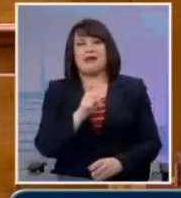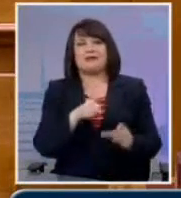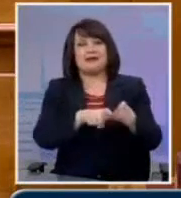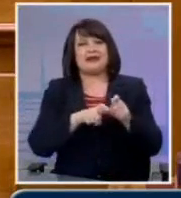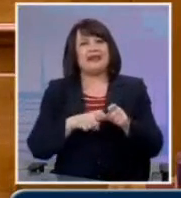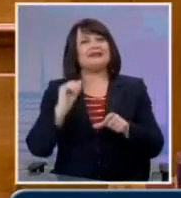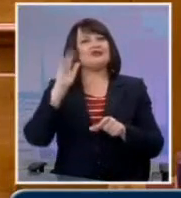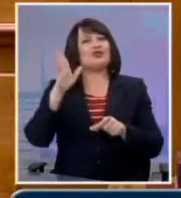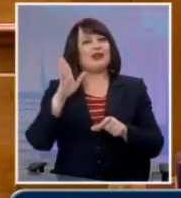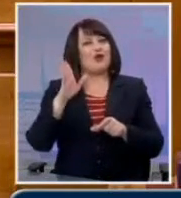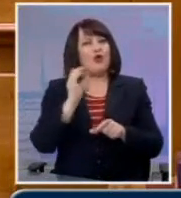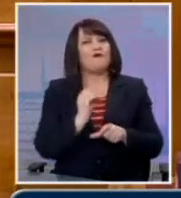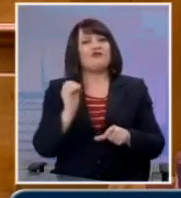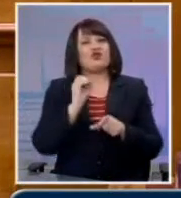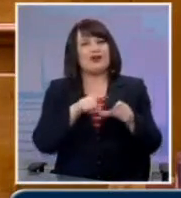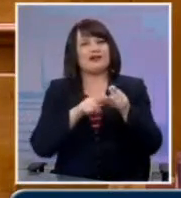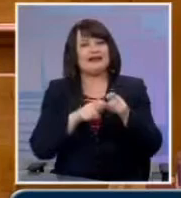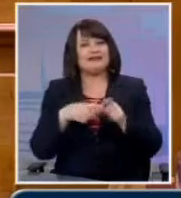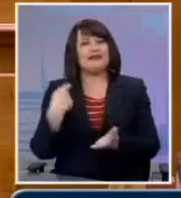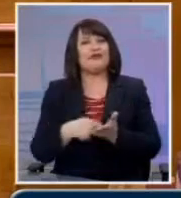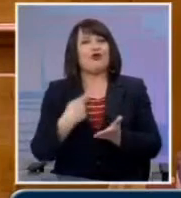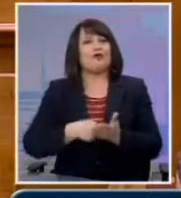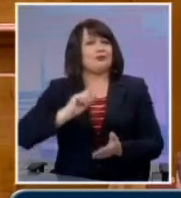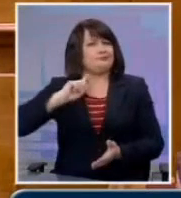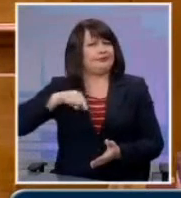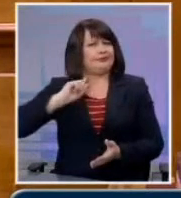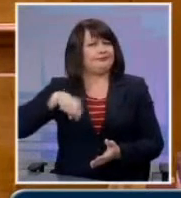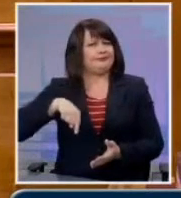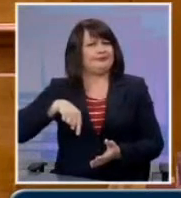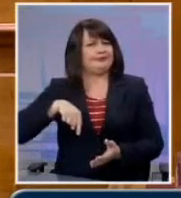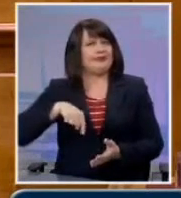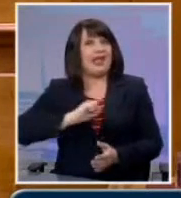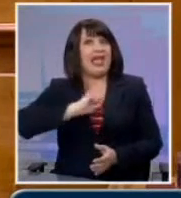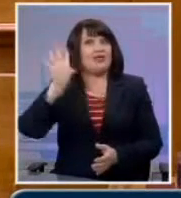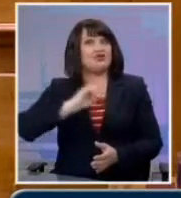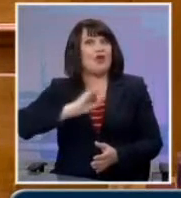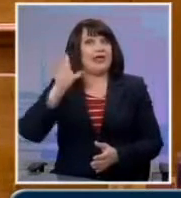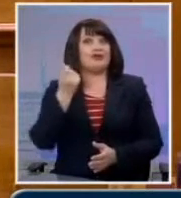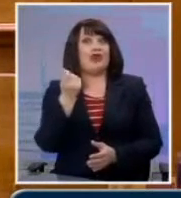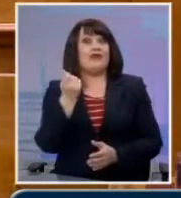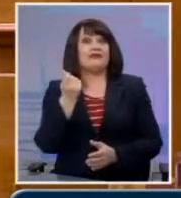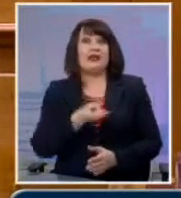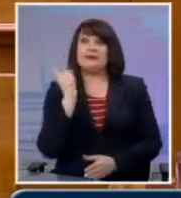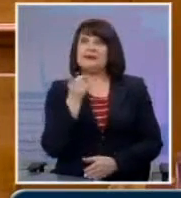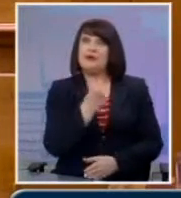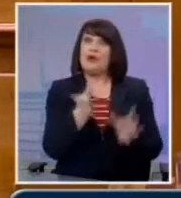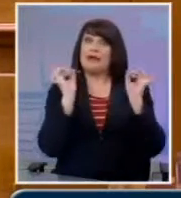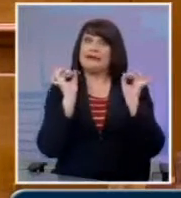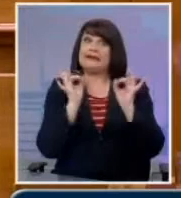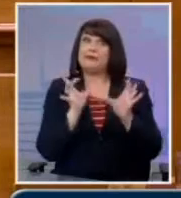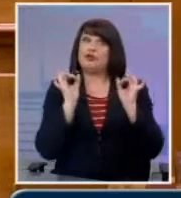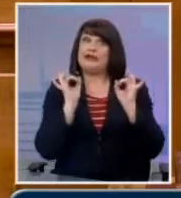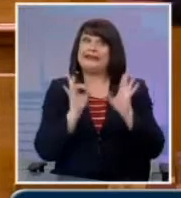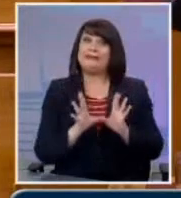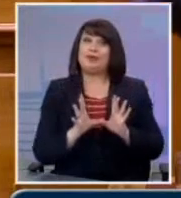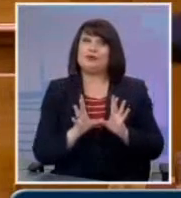που κυκλοφορούσαν, αντί να πληρώνουν φόρους στο ελληνικό κράτος, βγάζαν τα λεφτά τους στο εξωτερικό και δεν τιμωρήθηκε ποτέ κανείς. Παρά